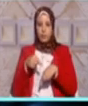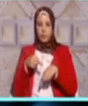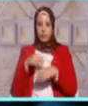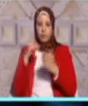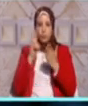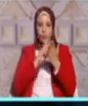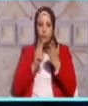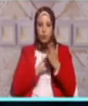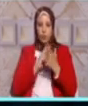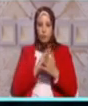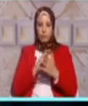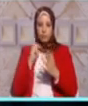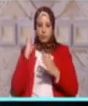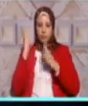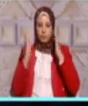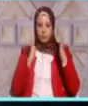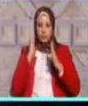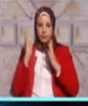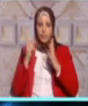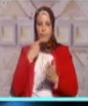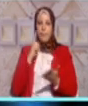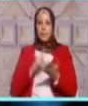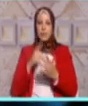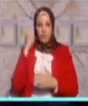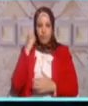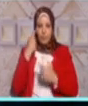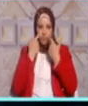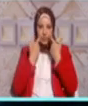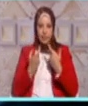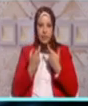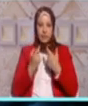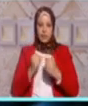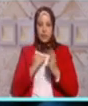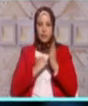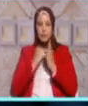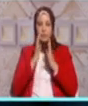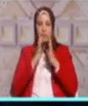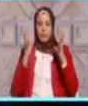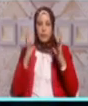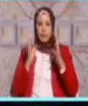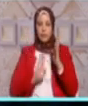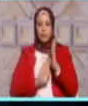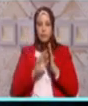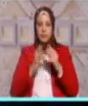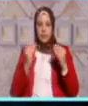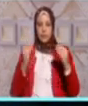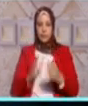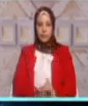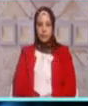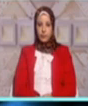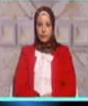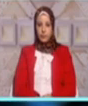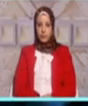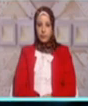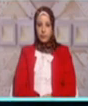عشوائيه، لكن كانت بتعتمد اكتر على الفهم وعلى التركيز. لا انا يمكن من